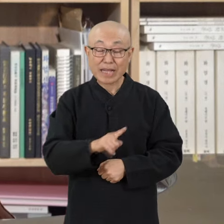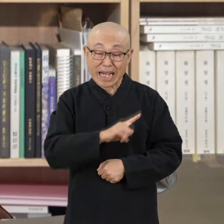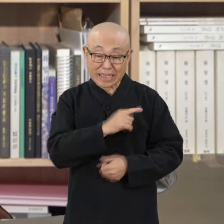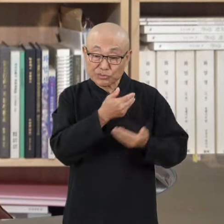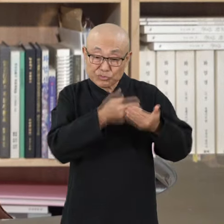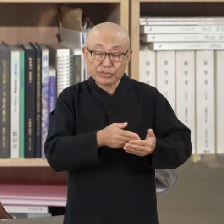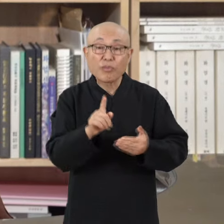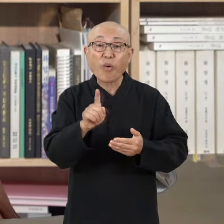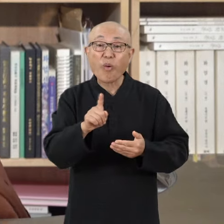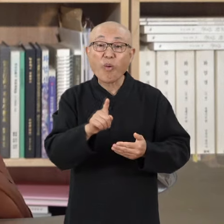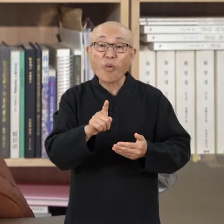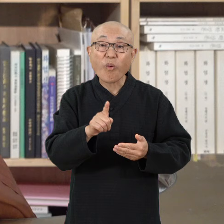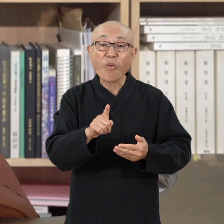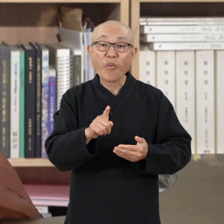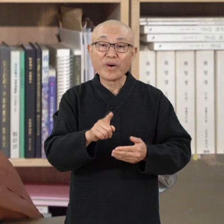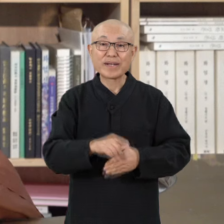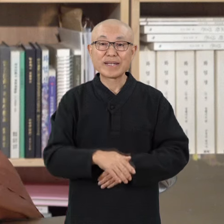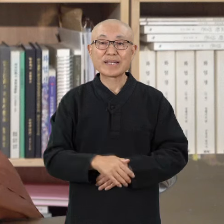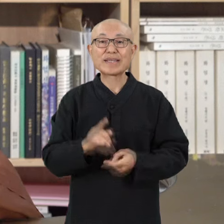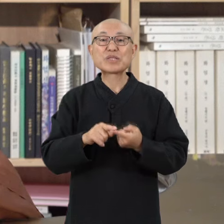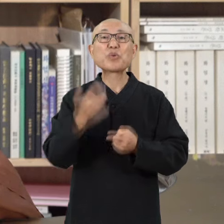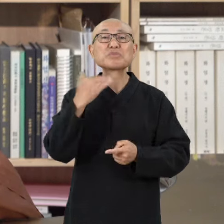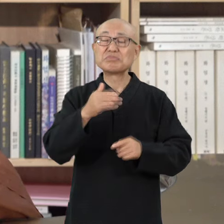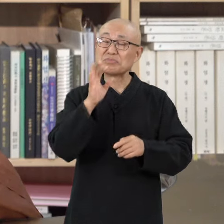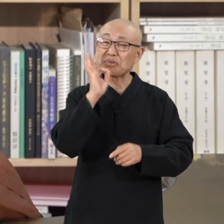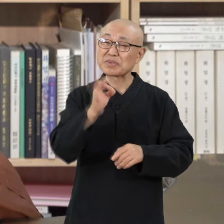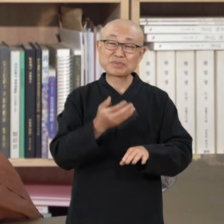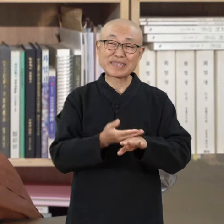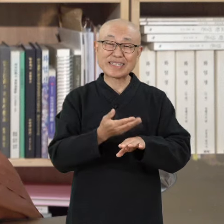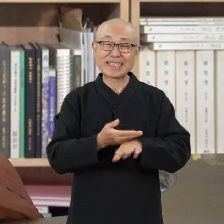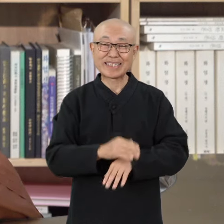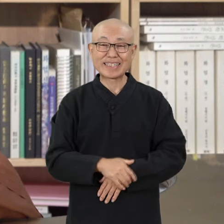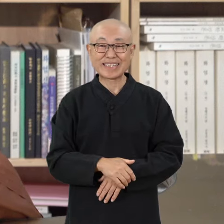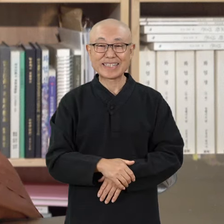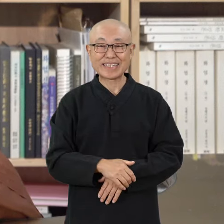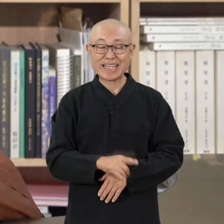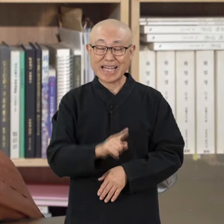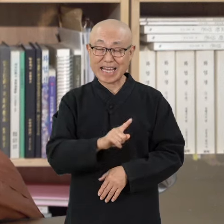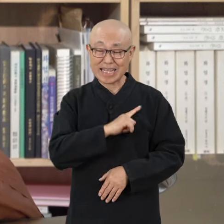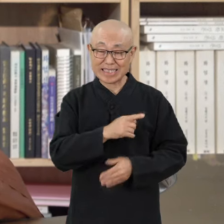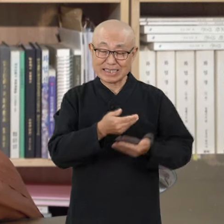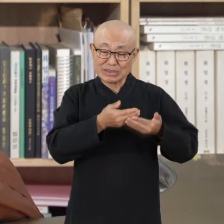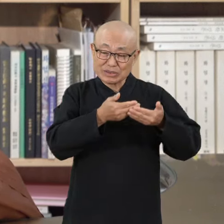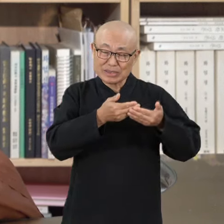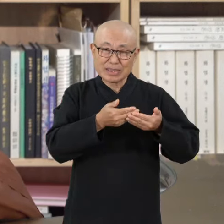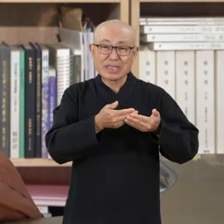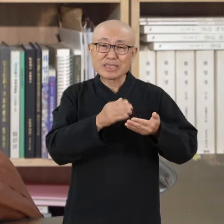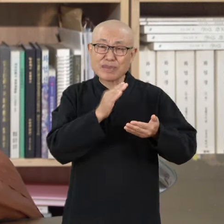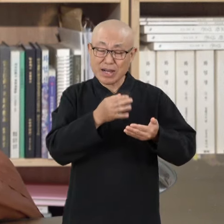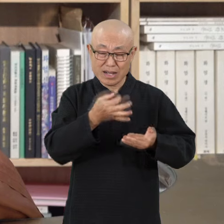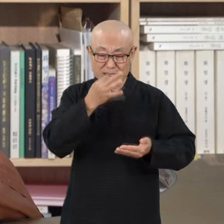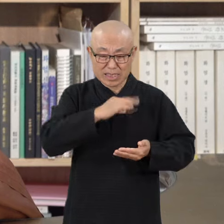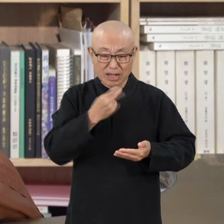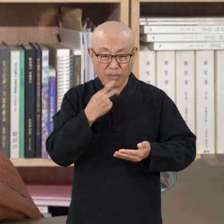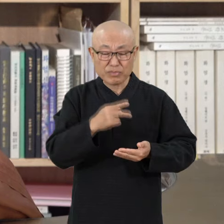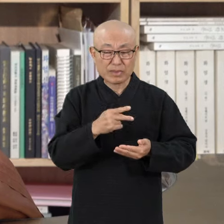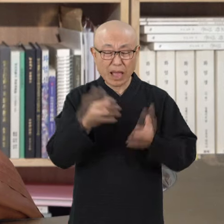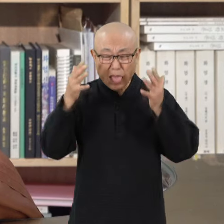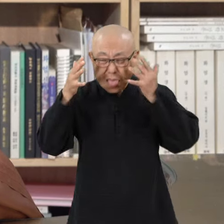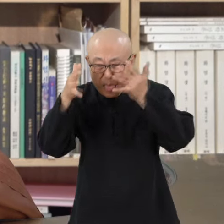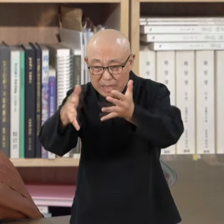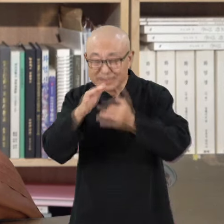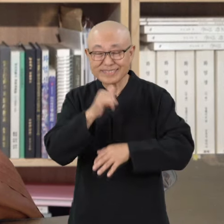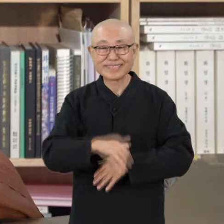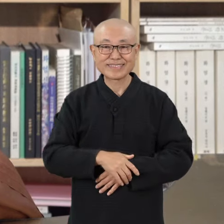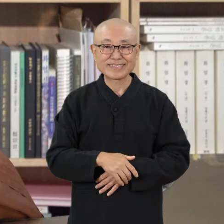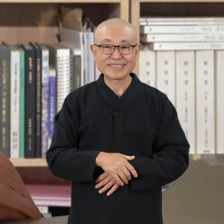우리는 가치로운 거예요. 그런데 요즘 세상을 보면 가장 가치 없는 거에 모두가 빠져 있어요. 그래서